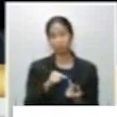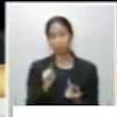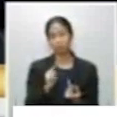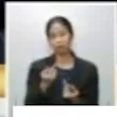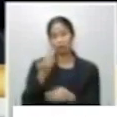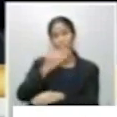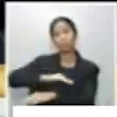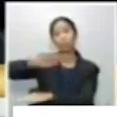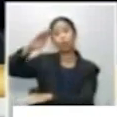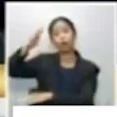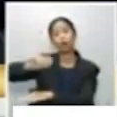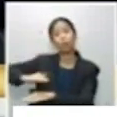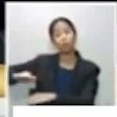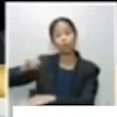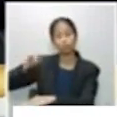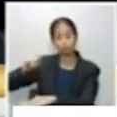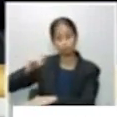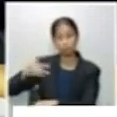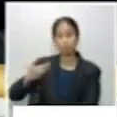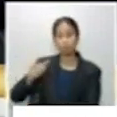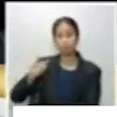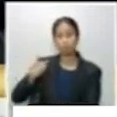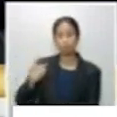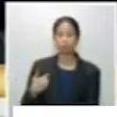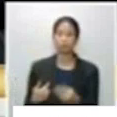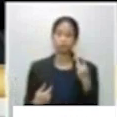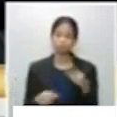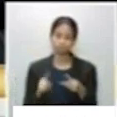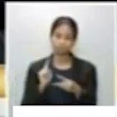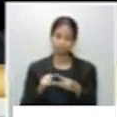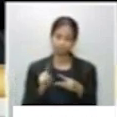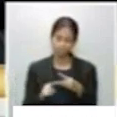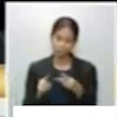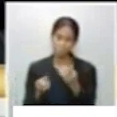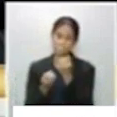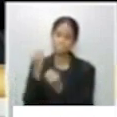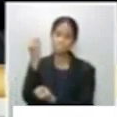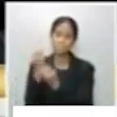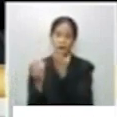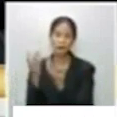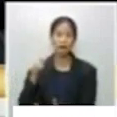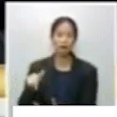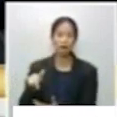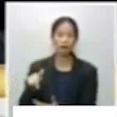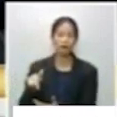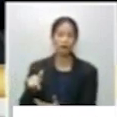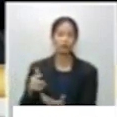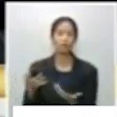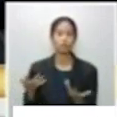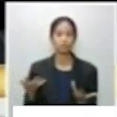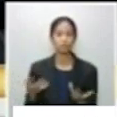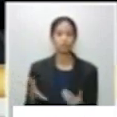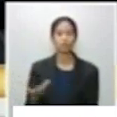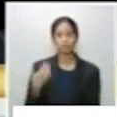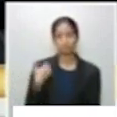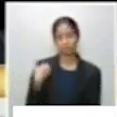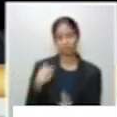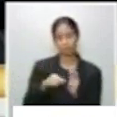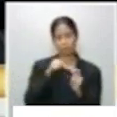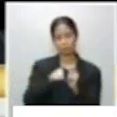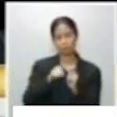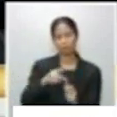วันนี้มีอยู่สองเรื่องเขตทยานกับป่าสงวนในภูพานผมนี่สี่ห้าตำ